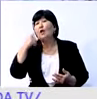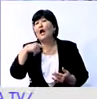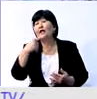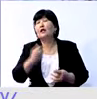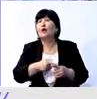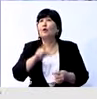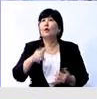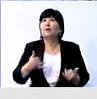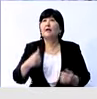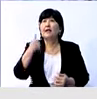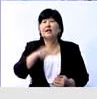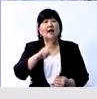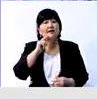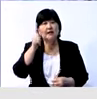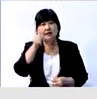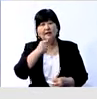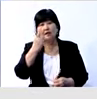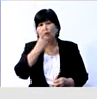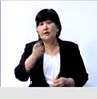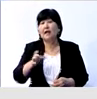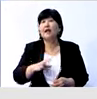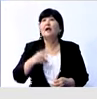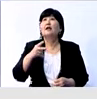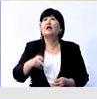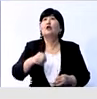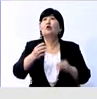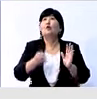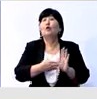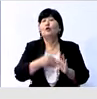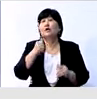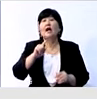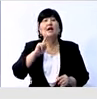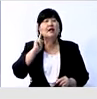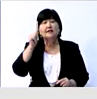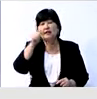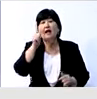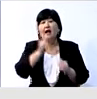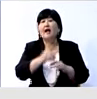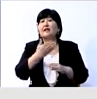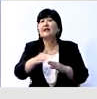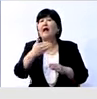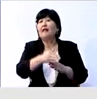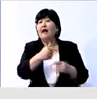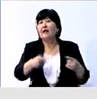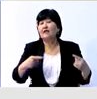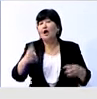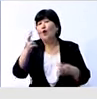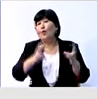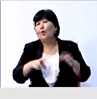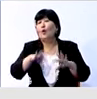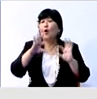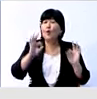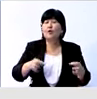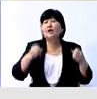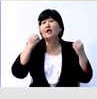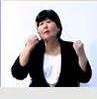кісі биылғы жылды жастар жылы деп жариялаған. 2019 жылды жастар жылы деп әр салада, әсіресе өнер саласында,